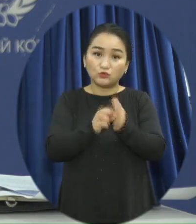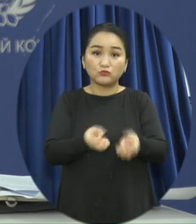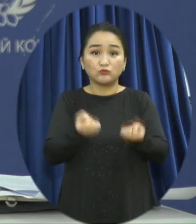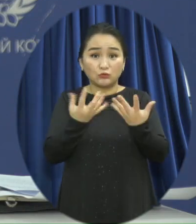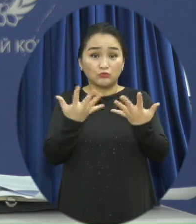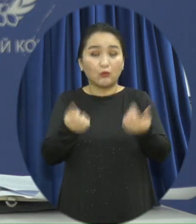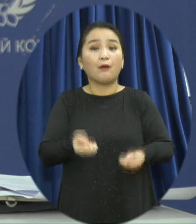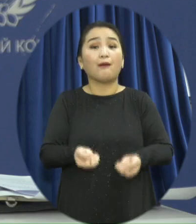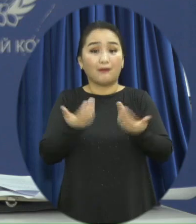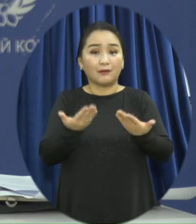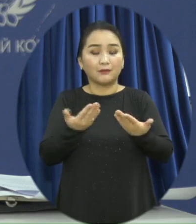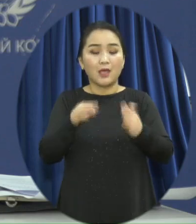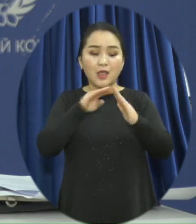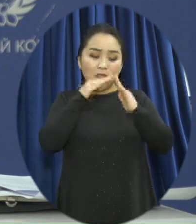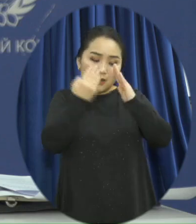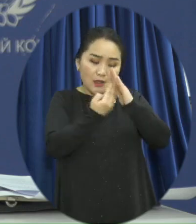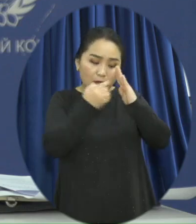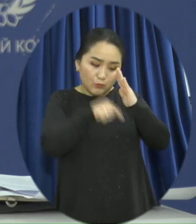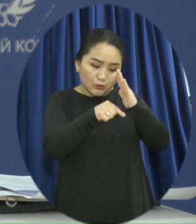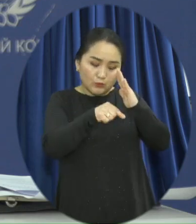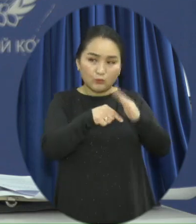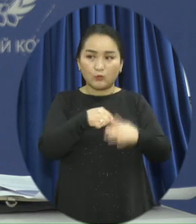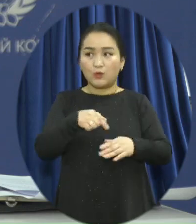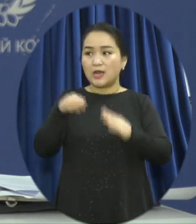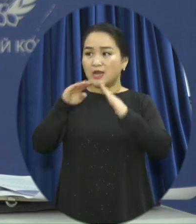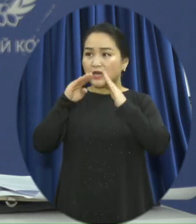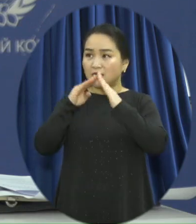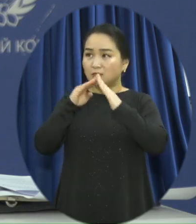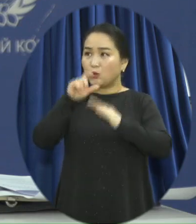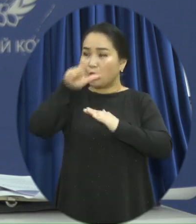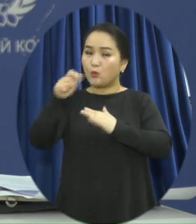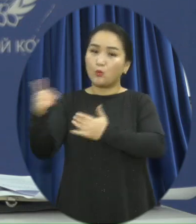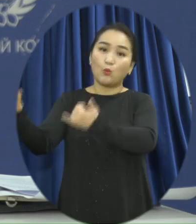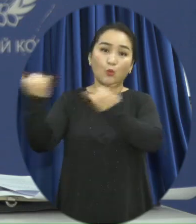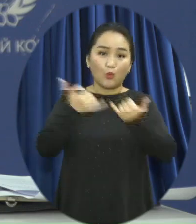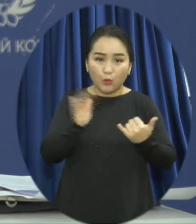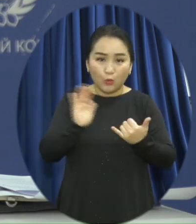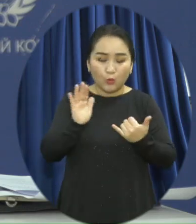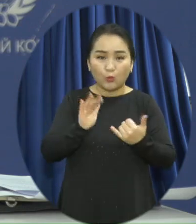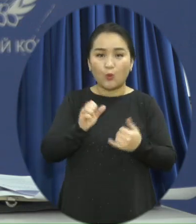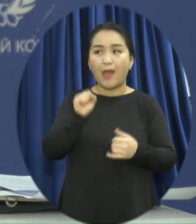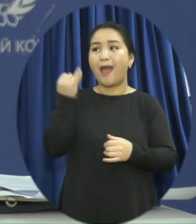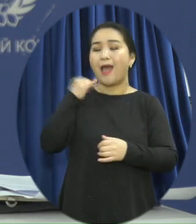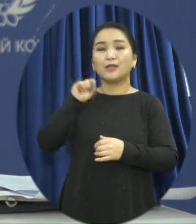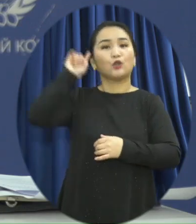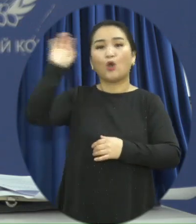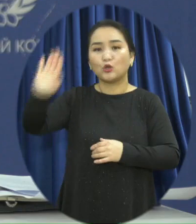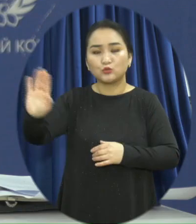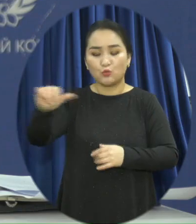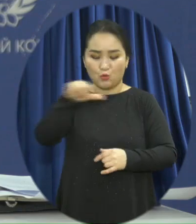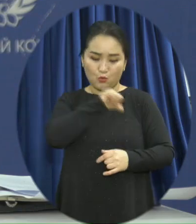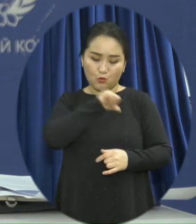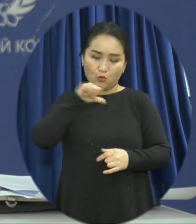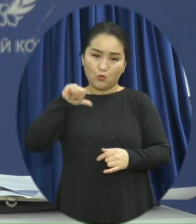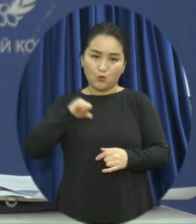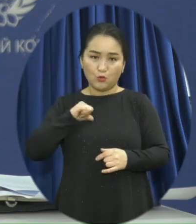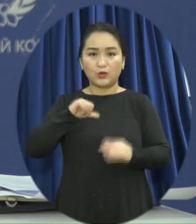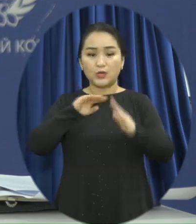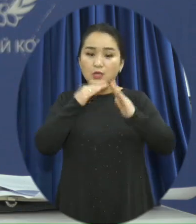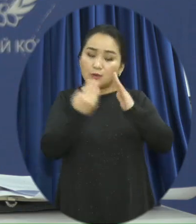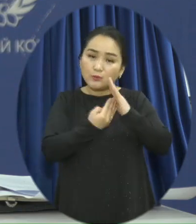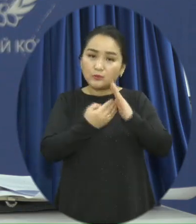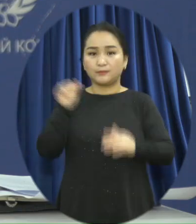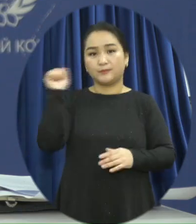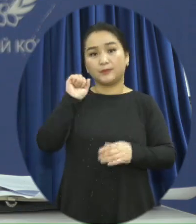гэр бүлдээ гадны одоо зочин өрлөгүүгээр энэ одоо баяраа тэмдэглээд өөрсөндөө бас тайшаал авах тал дээр манай ард иргэд